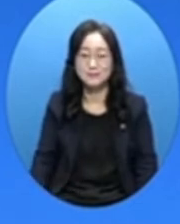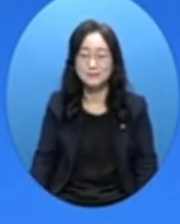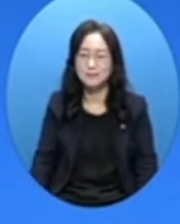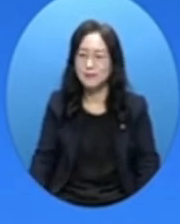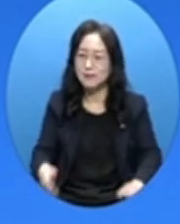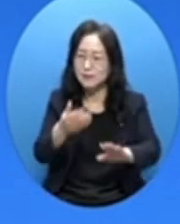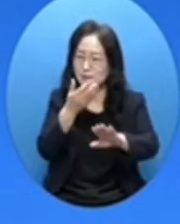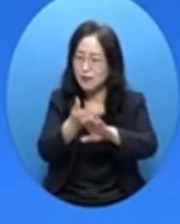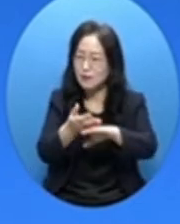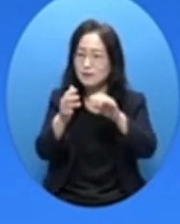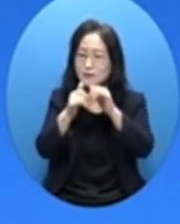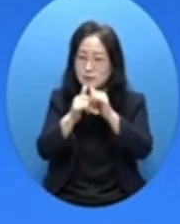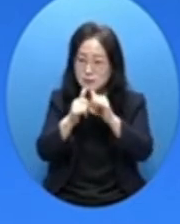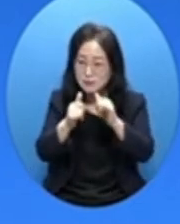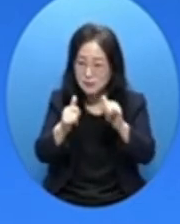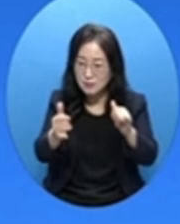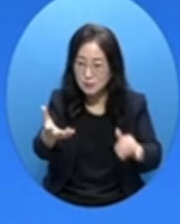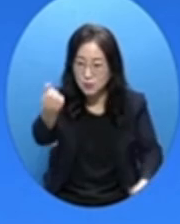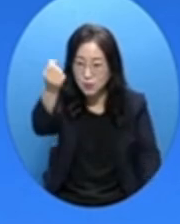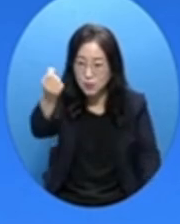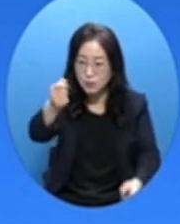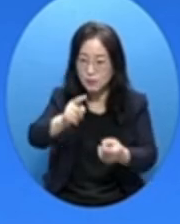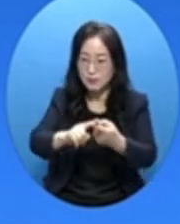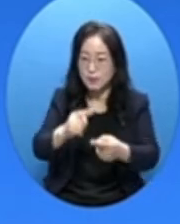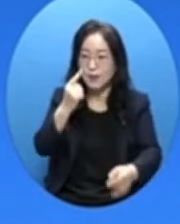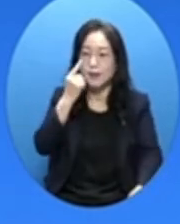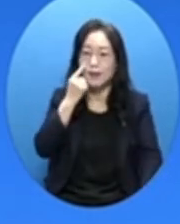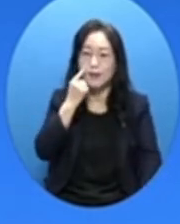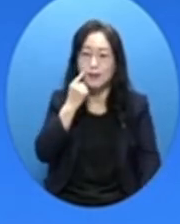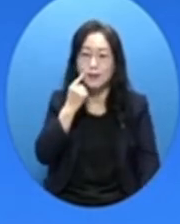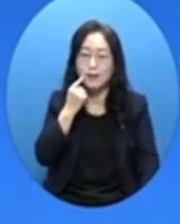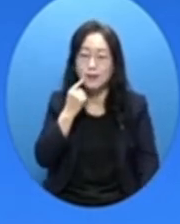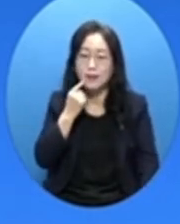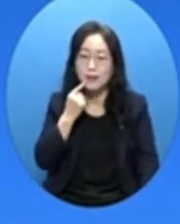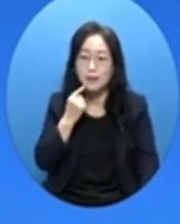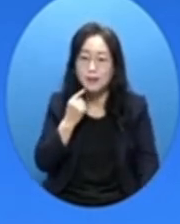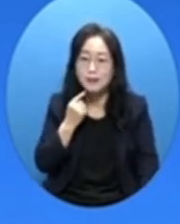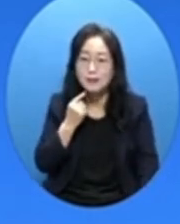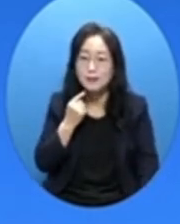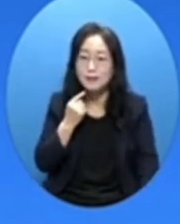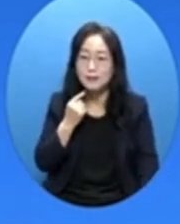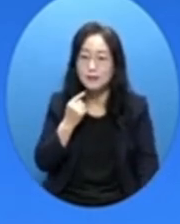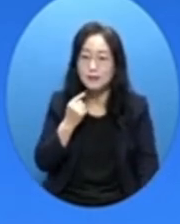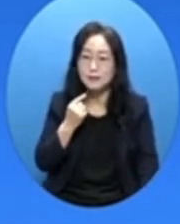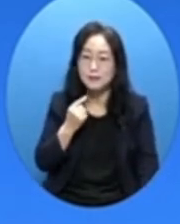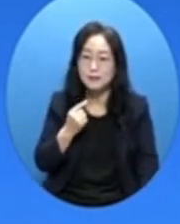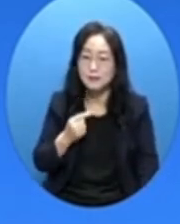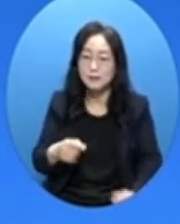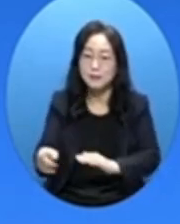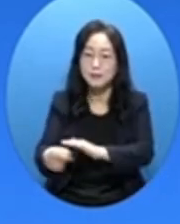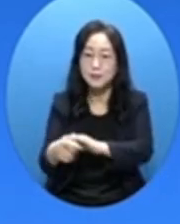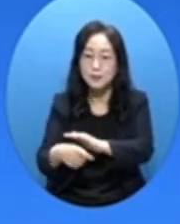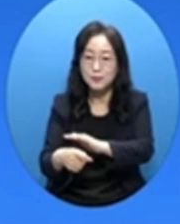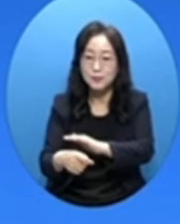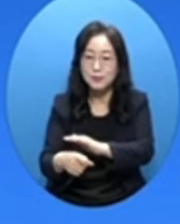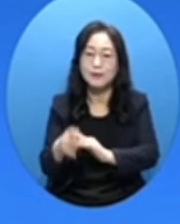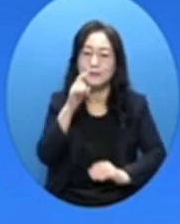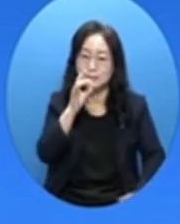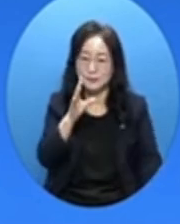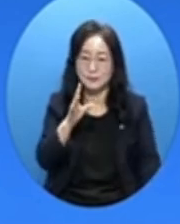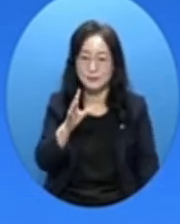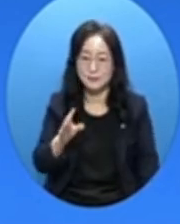남의 것에 대해서 욕심을 가지고 그것을 잘못된 마음으로 가져가면 그것이 도둑질입니다.